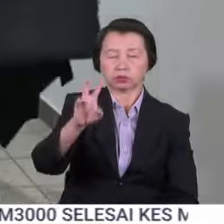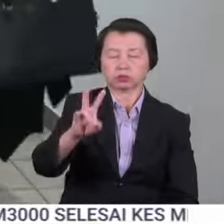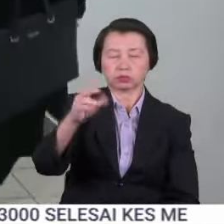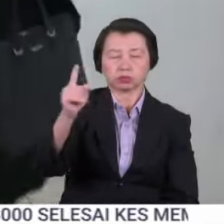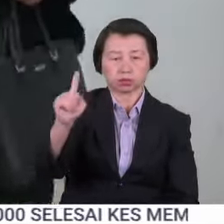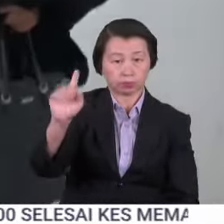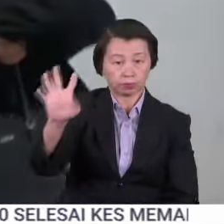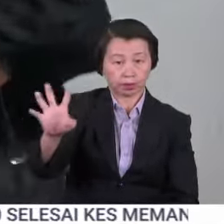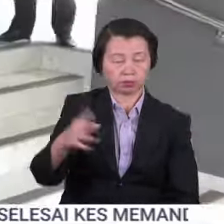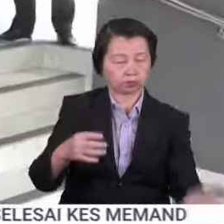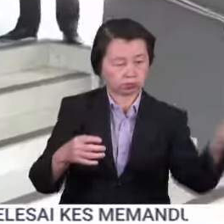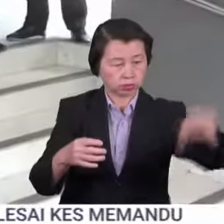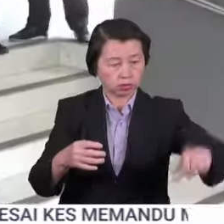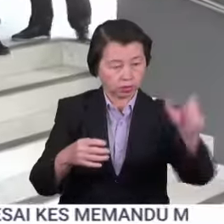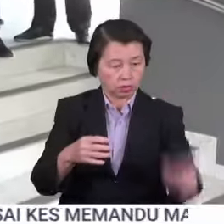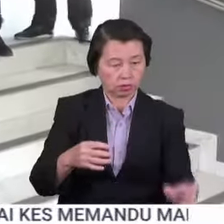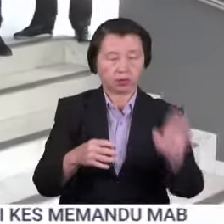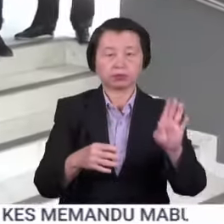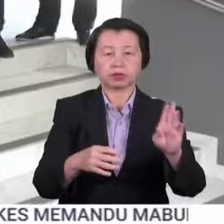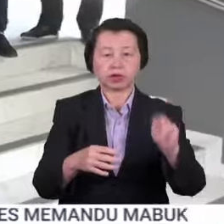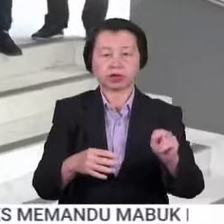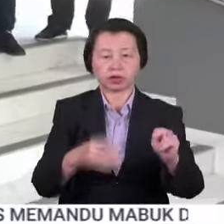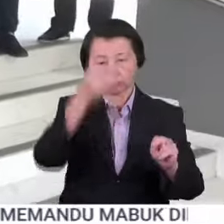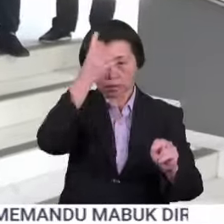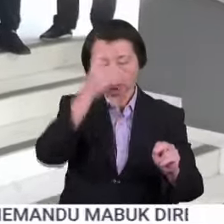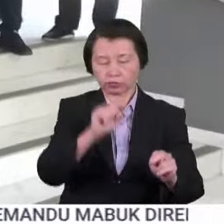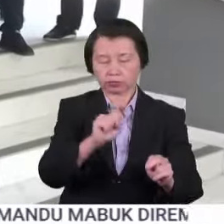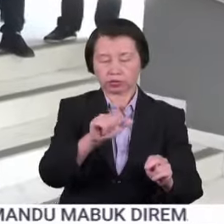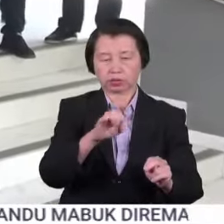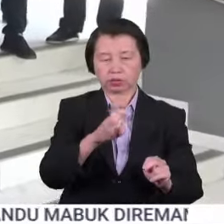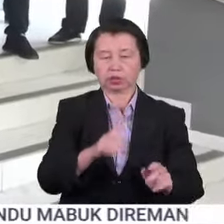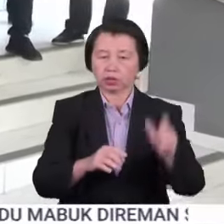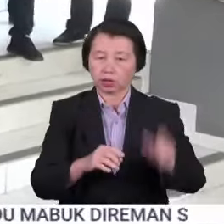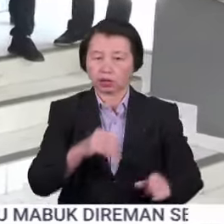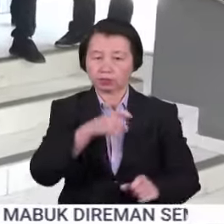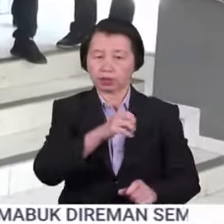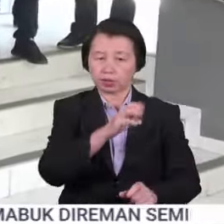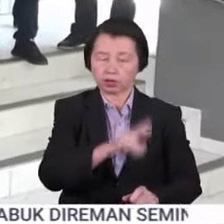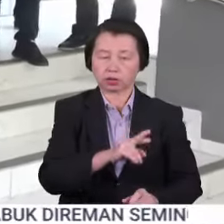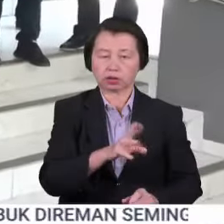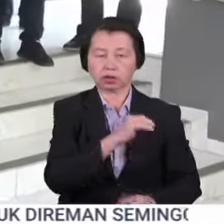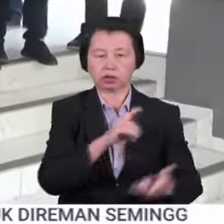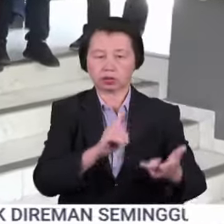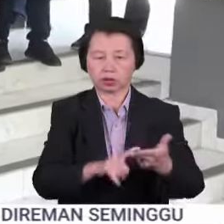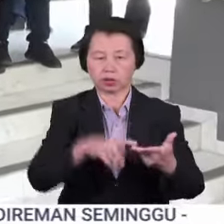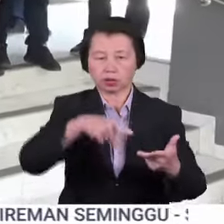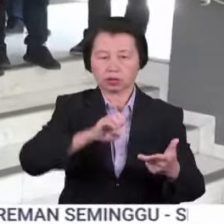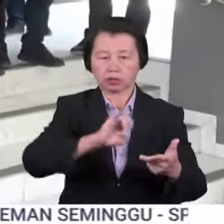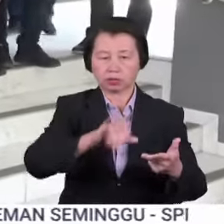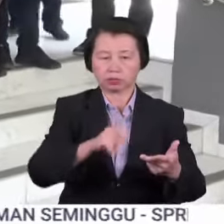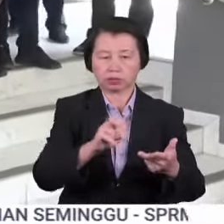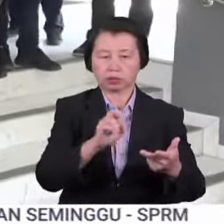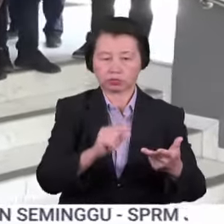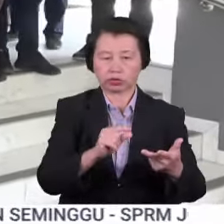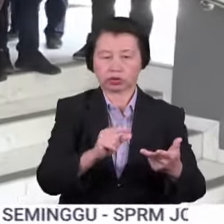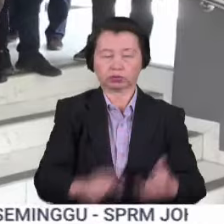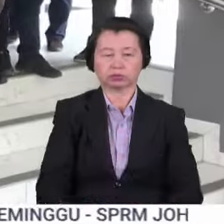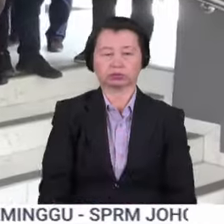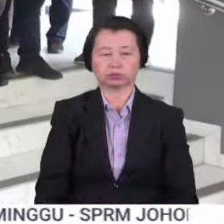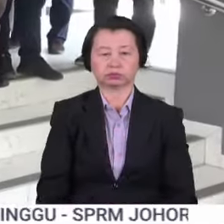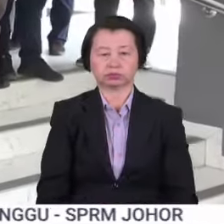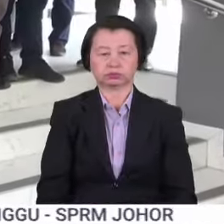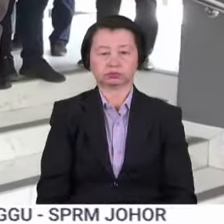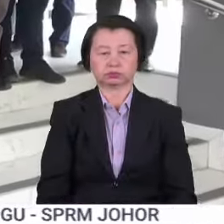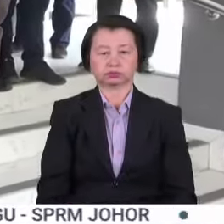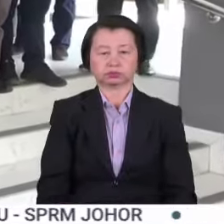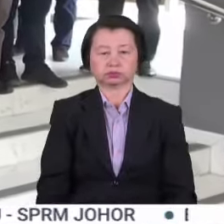65,714 undi, menewaskan calon BN, Datuk Seri Ahmad Said, calon PKR Hasuni Sudin dan pejuang Rosli Abdul Ghani.